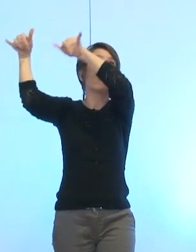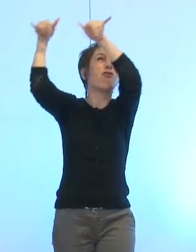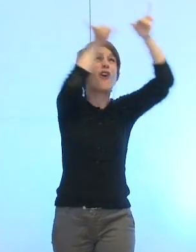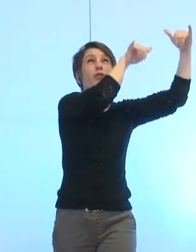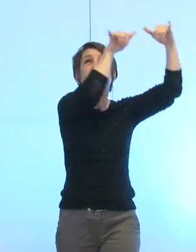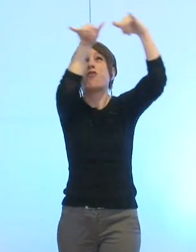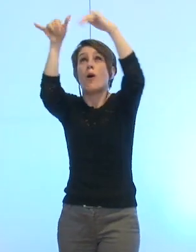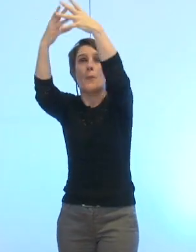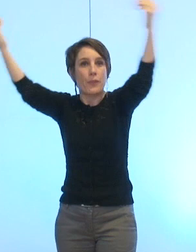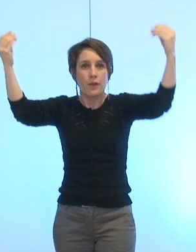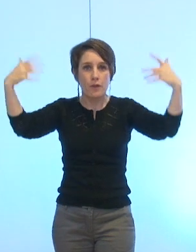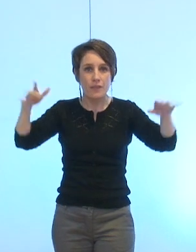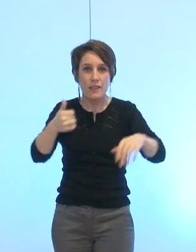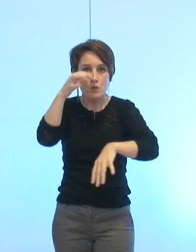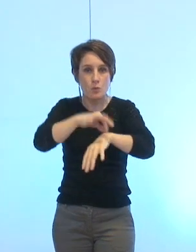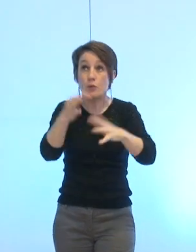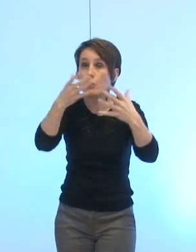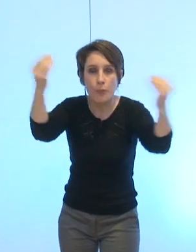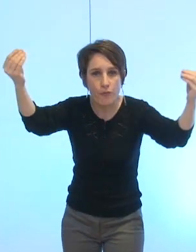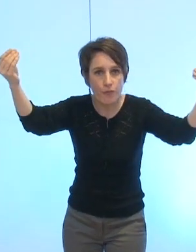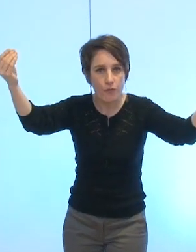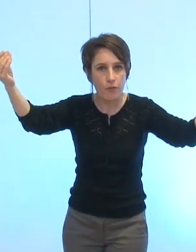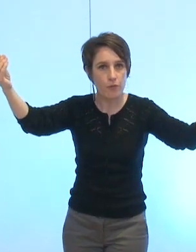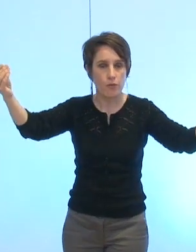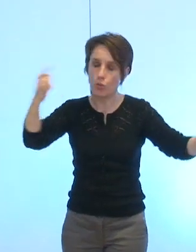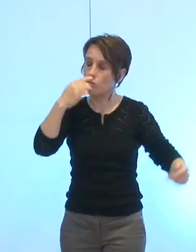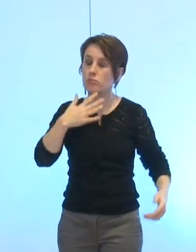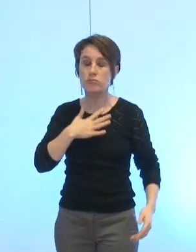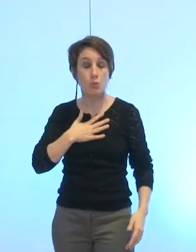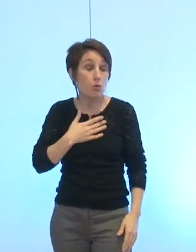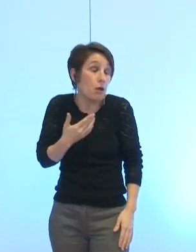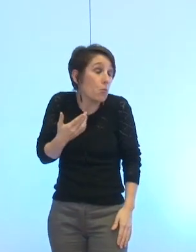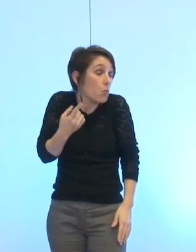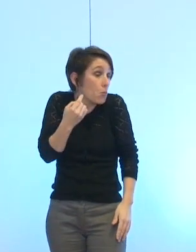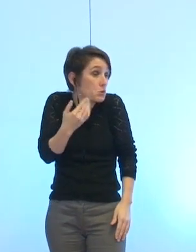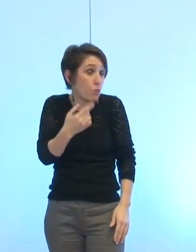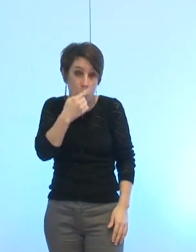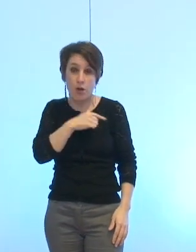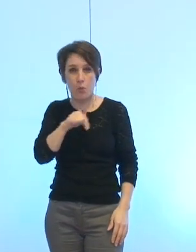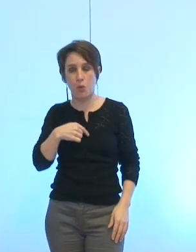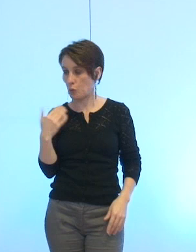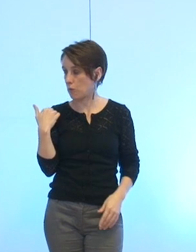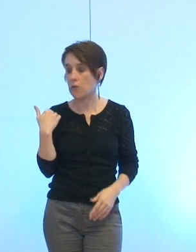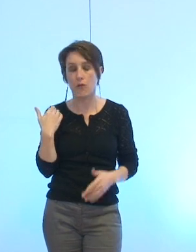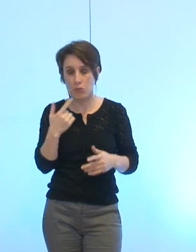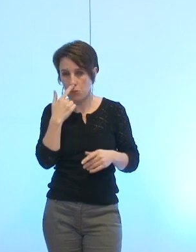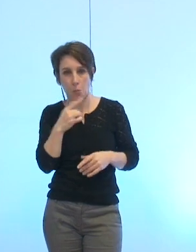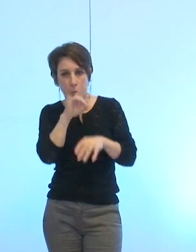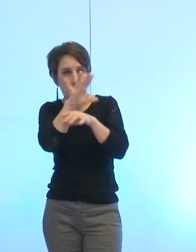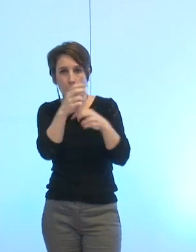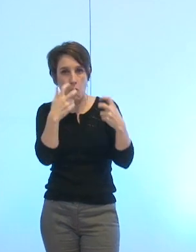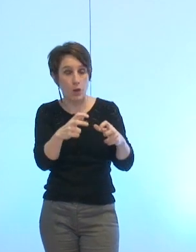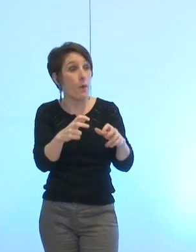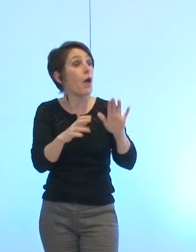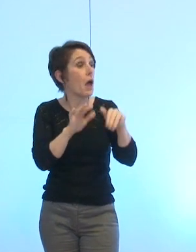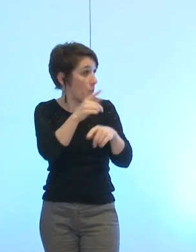elle ne repasse pas c'était entre autres ce genre d'arbitrage que nous étions amenés à prendre en avril vous avez fait vos choix moi je vais pas